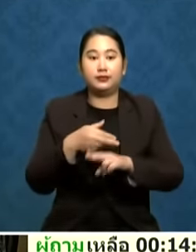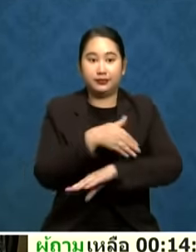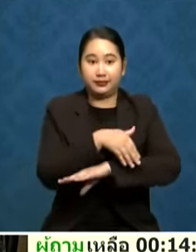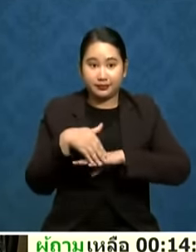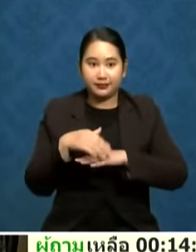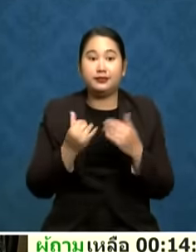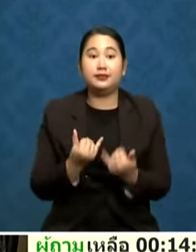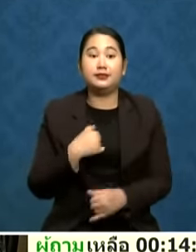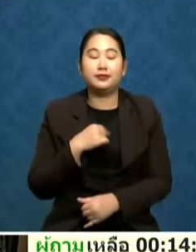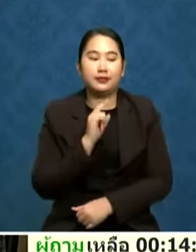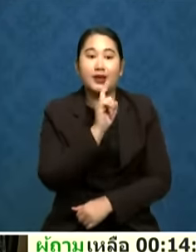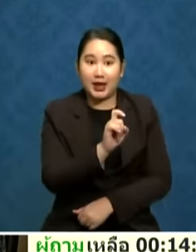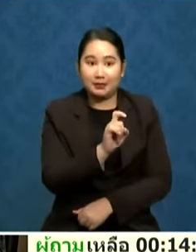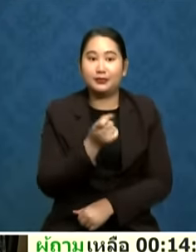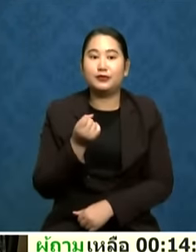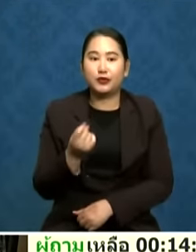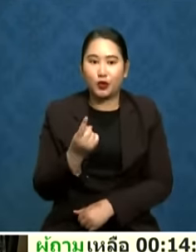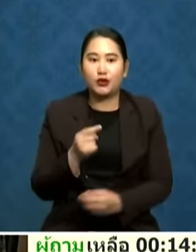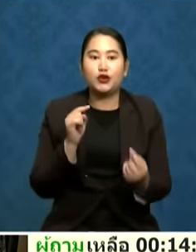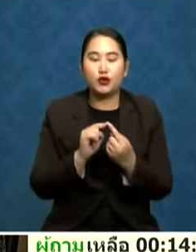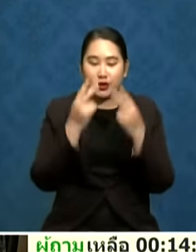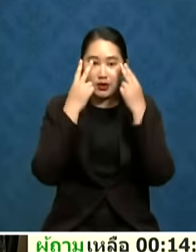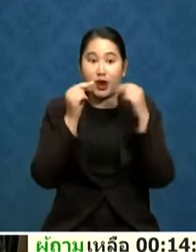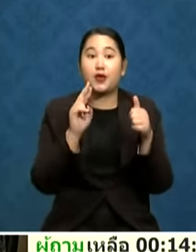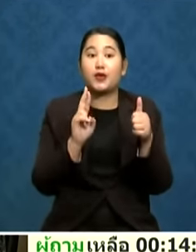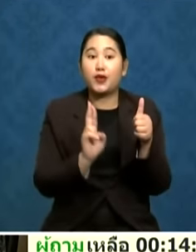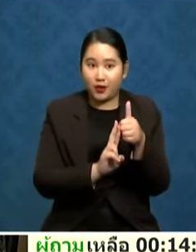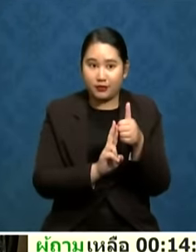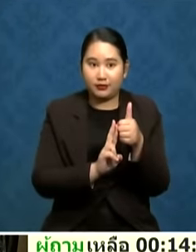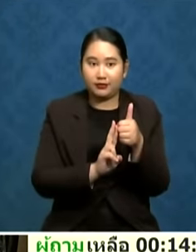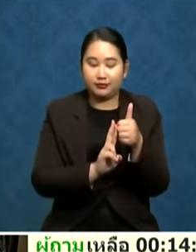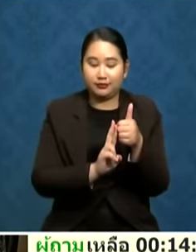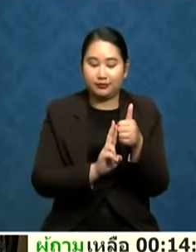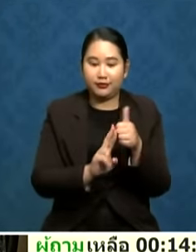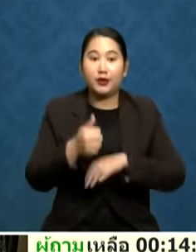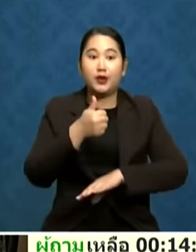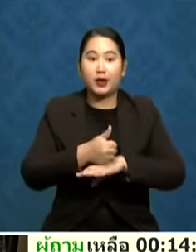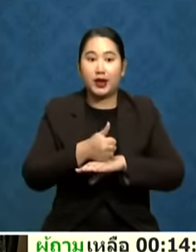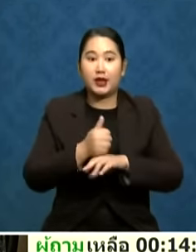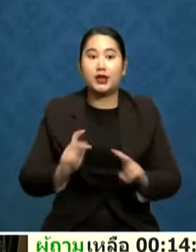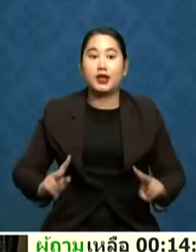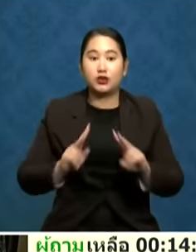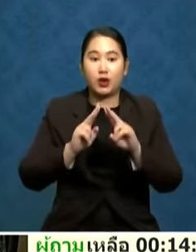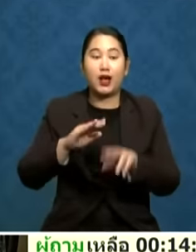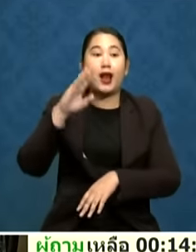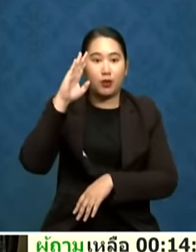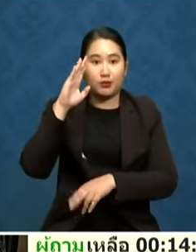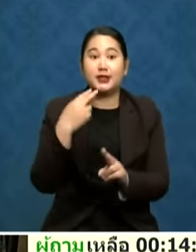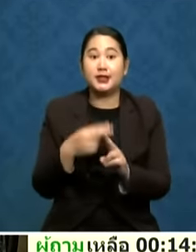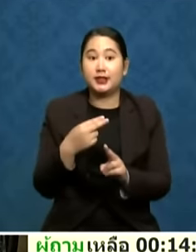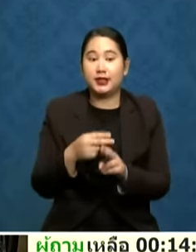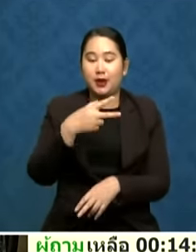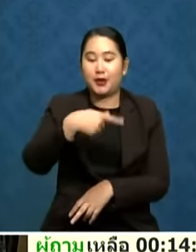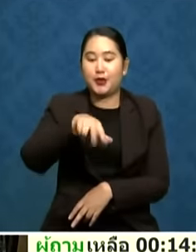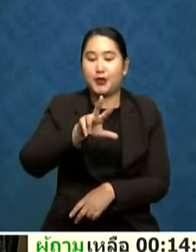นนี้ขอตั้งกทถามสด ต่อท่านรองในยกรฐมุนตรีและรัฐมุตรีว่าการกระสวงกระหวม ท่านภูมิธรร